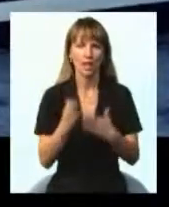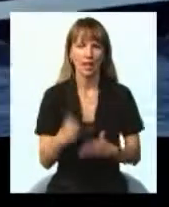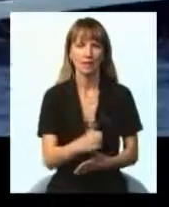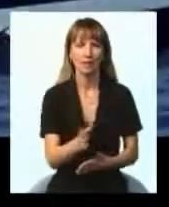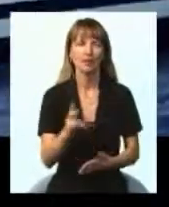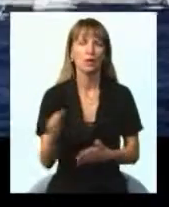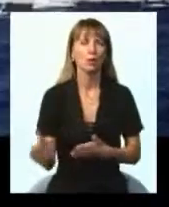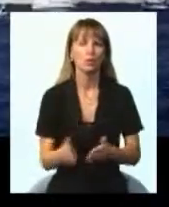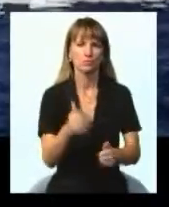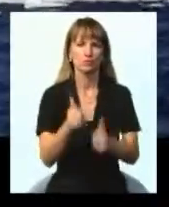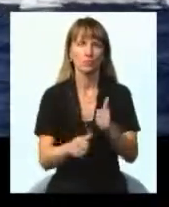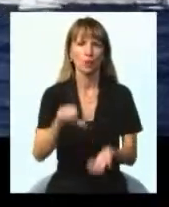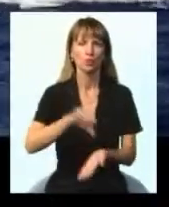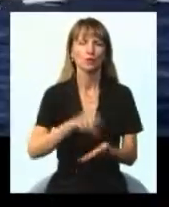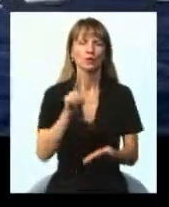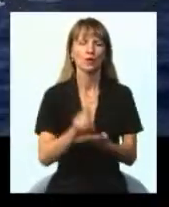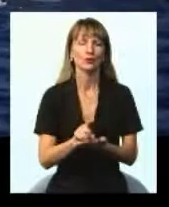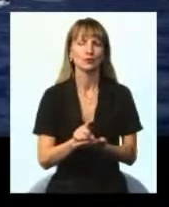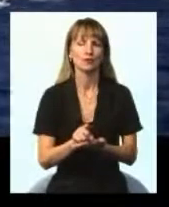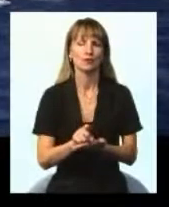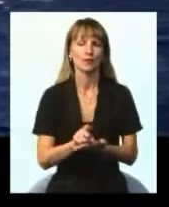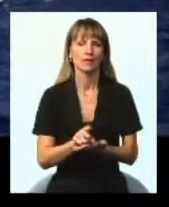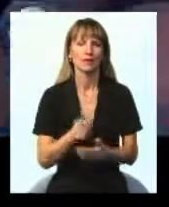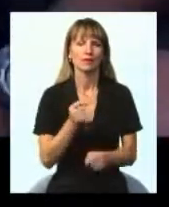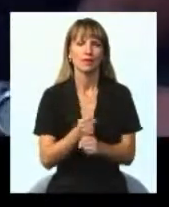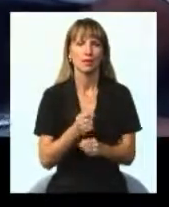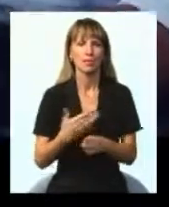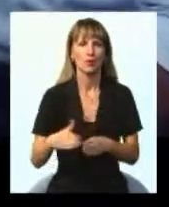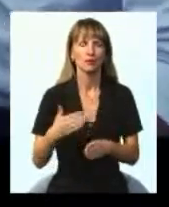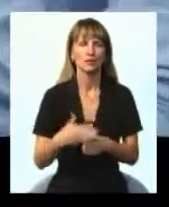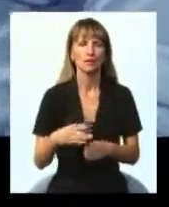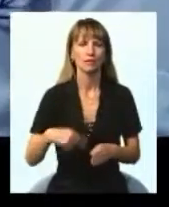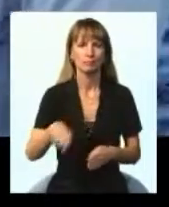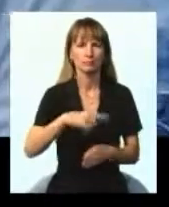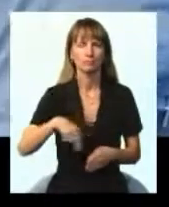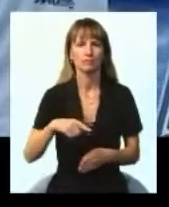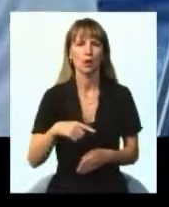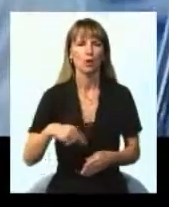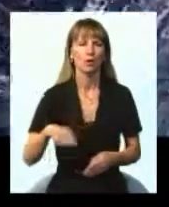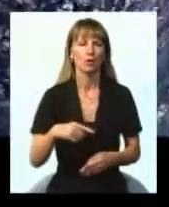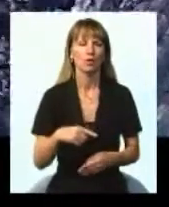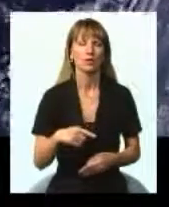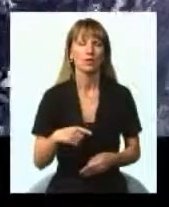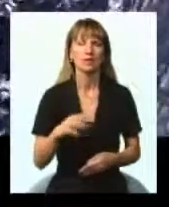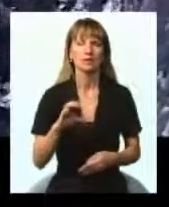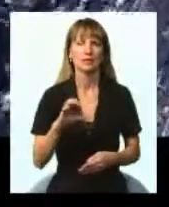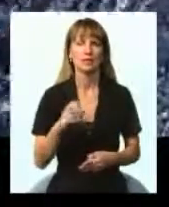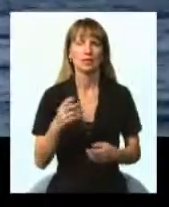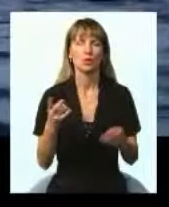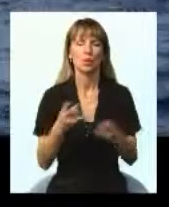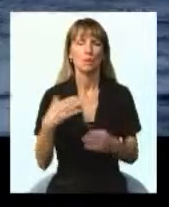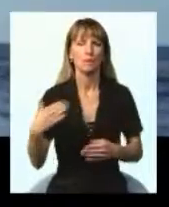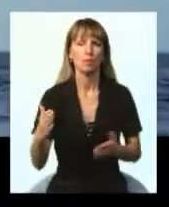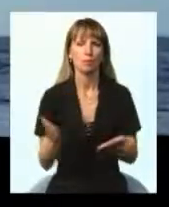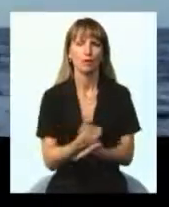На шляху перегонів учасники повинні пройти послідовно кілька буїв, обійшовши кожен із них із певного боку.